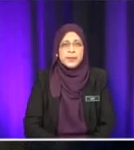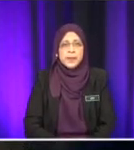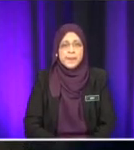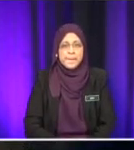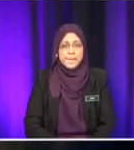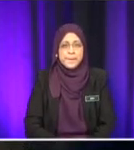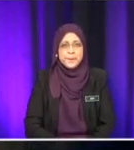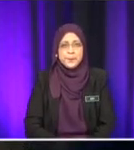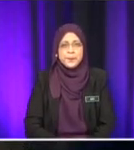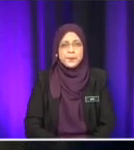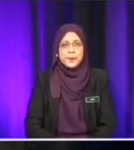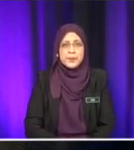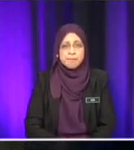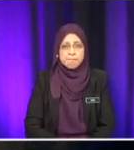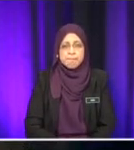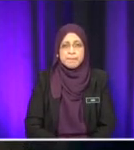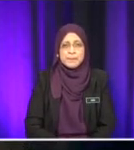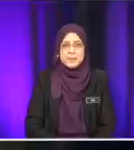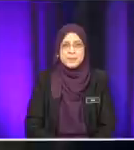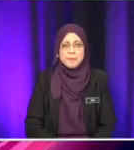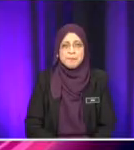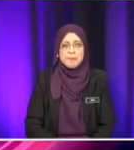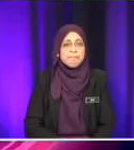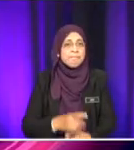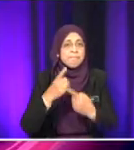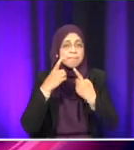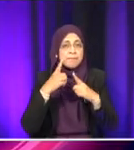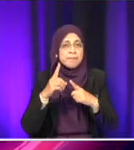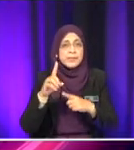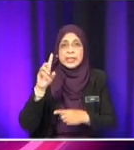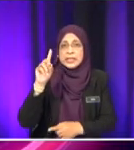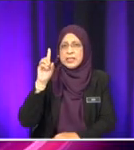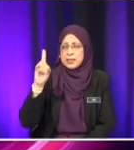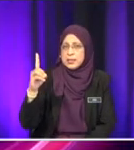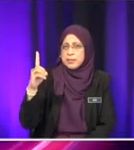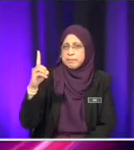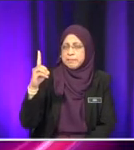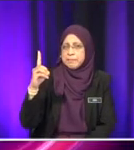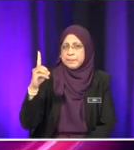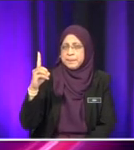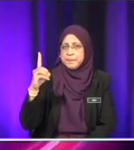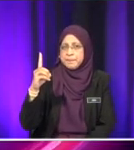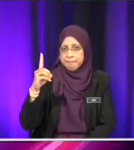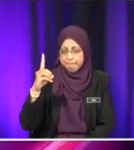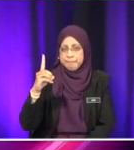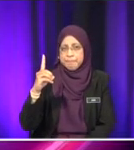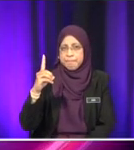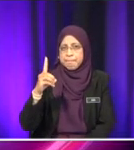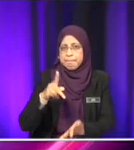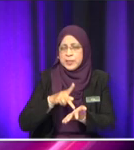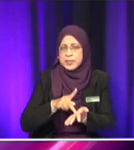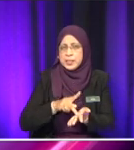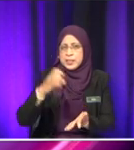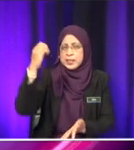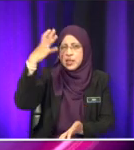Oke Liana terus jawabannya di pusat pencahayaan terang dan